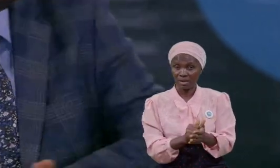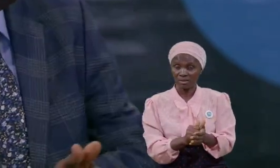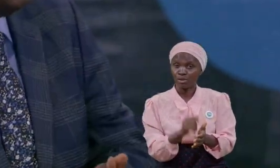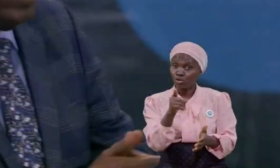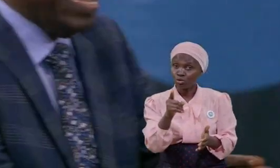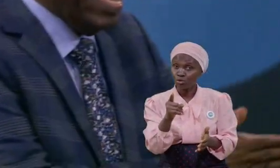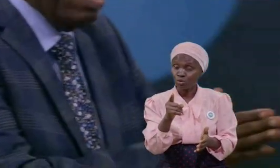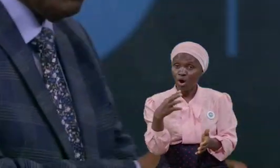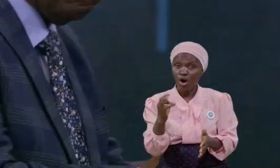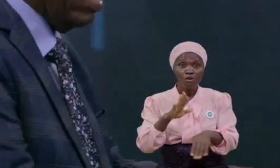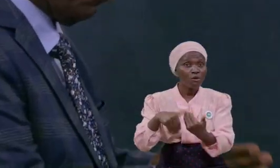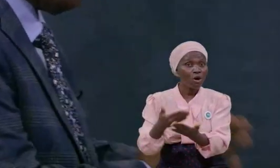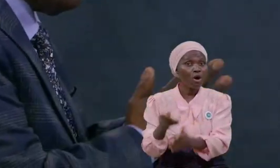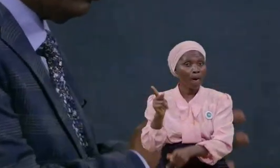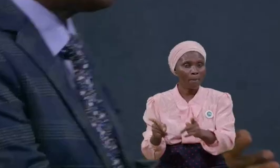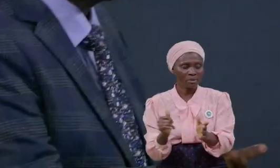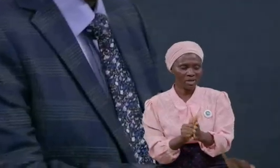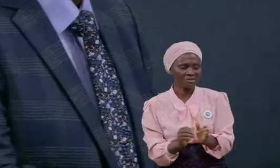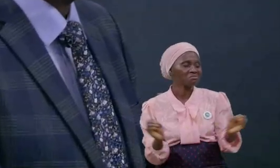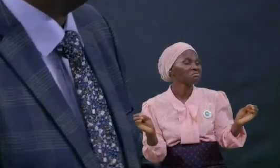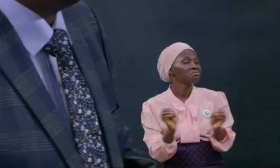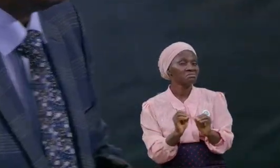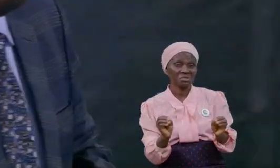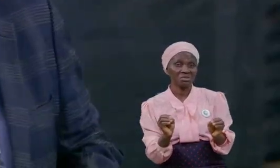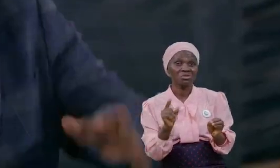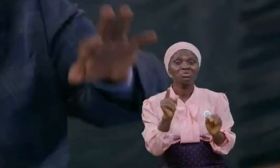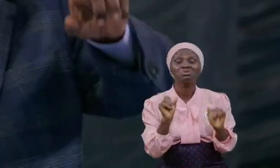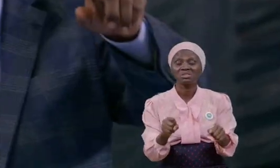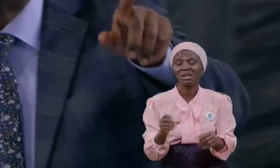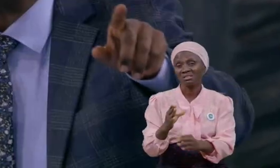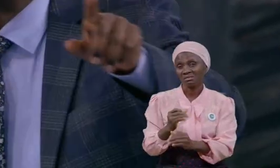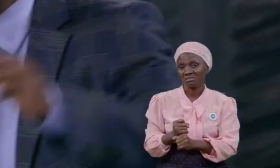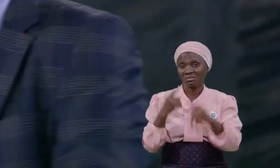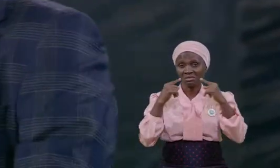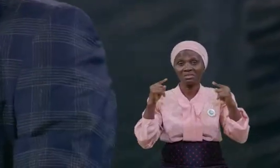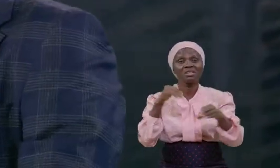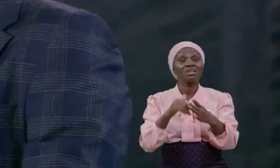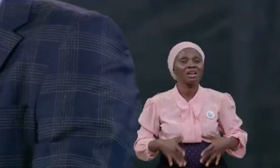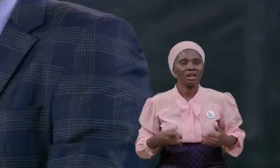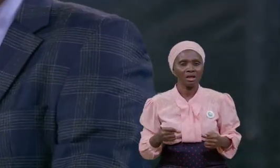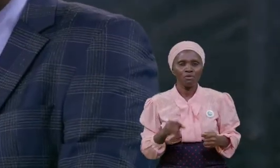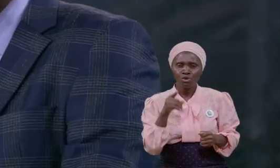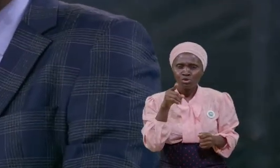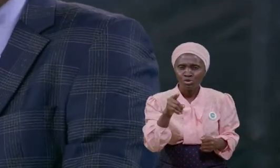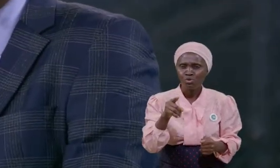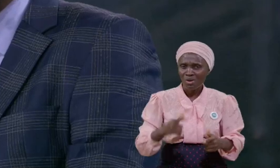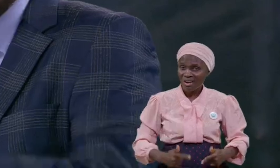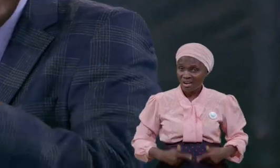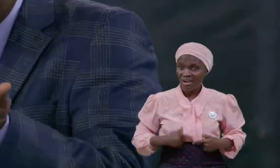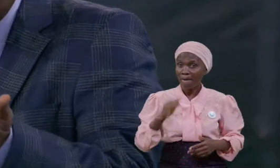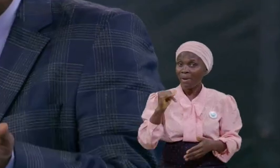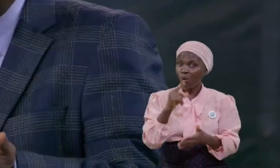tu puisses réaliser dans la vie. Nous vivons parce que nous croyons. Si tu crois que